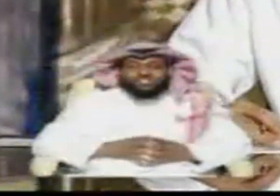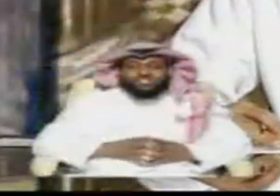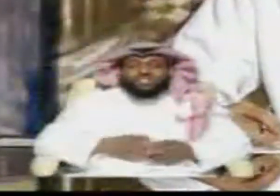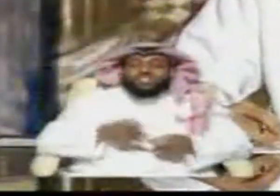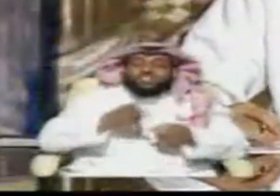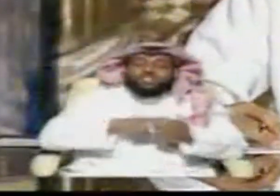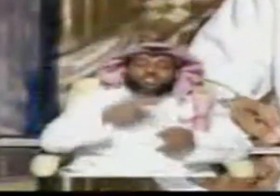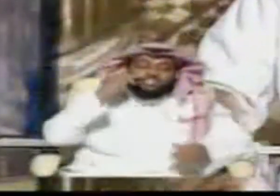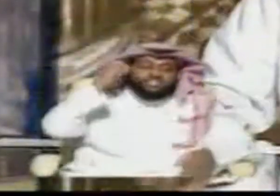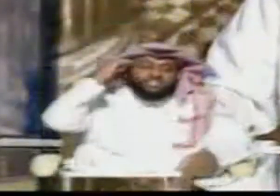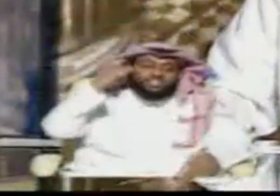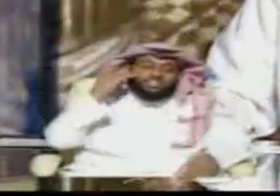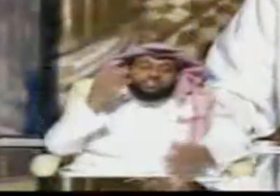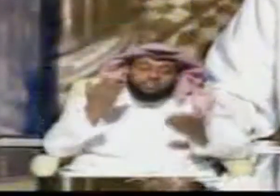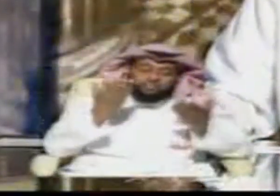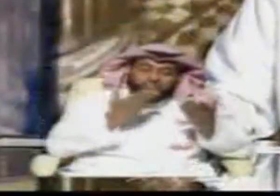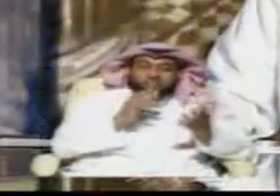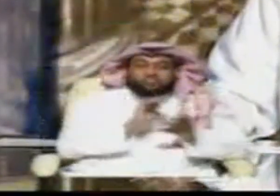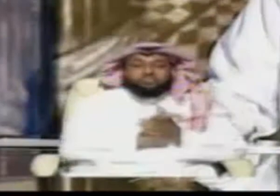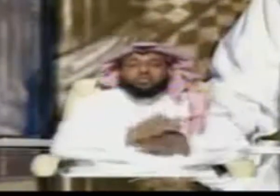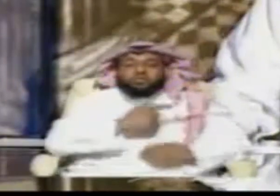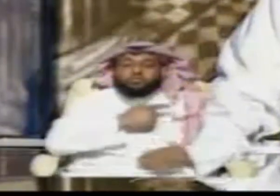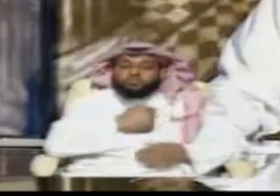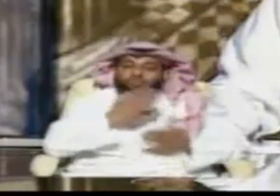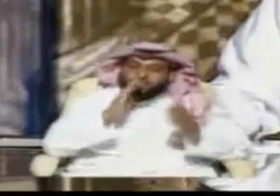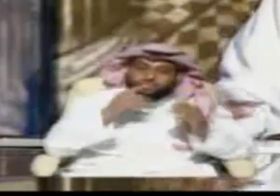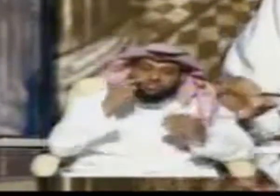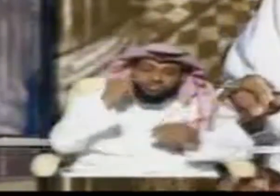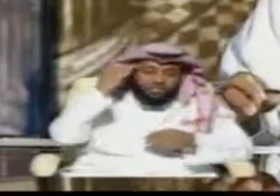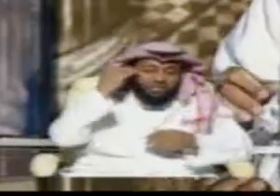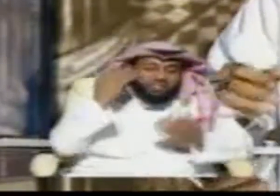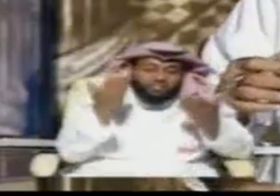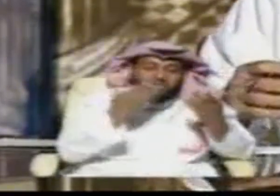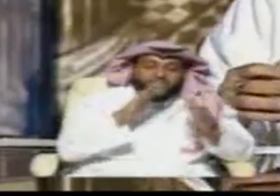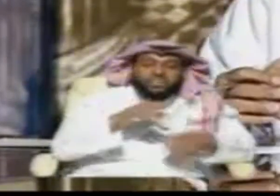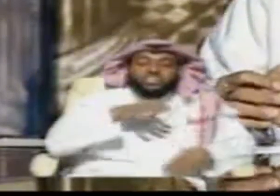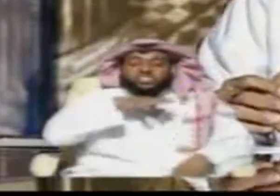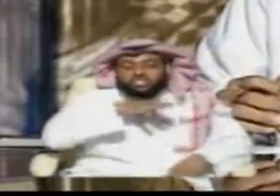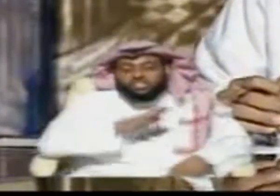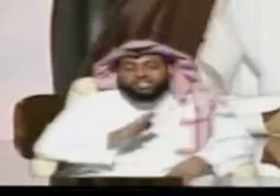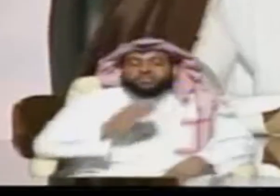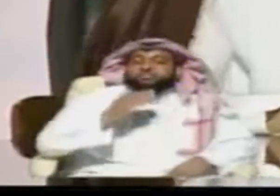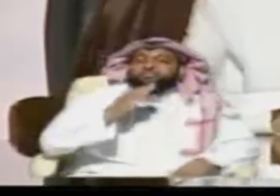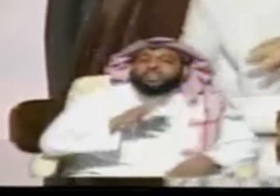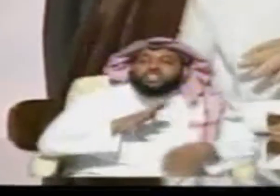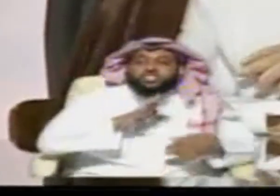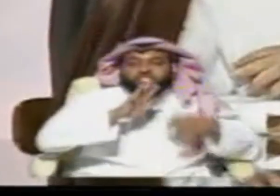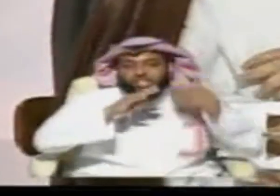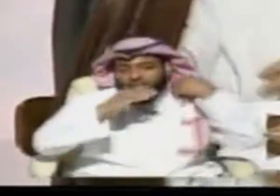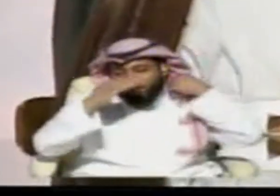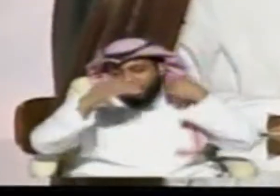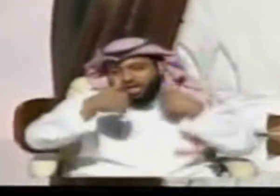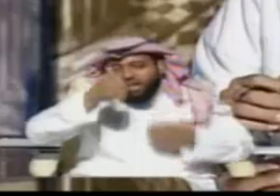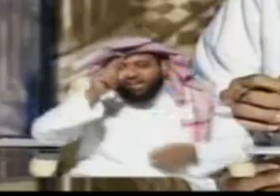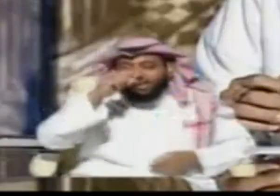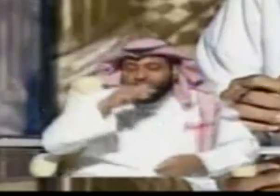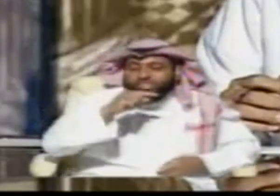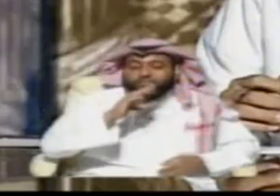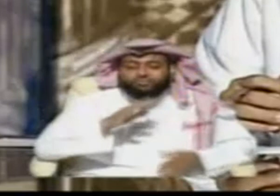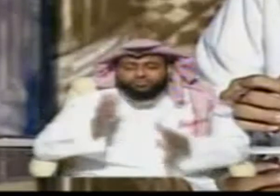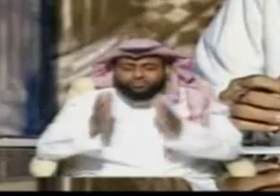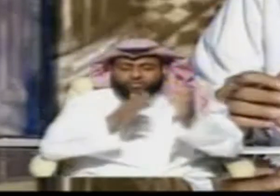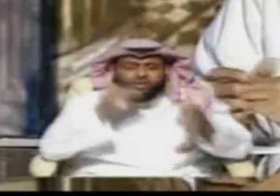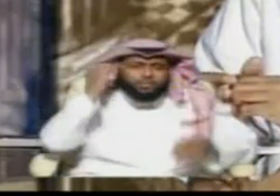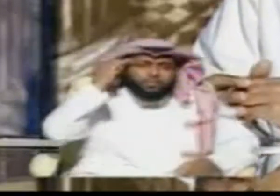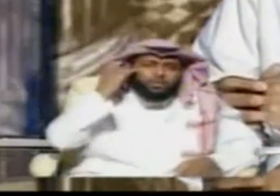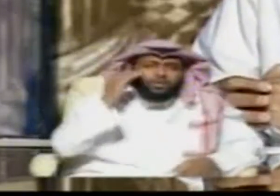مرحبا بكم أيها الإخوة والأخوات، وباسمكم نرحب بضيفنا الكريم فضيلة الشيخ الدكتور خالد، حياك الله. أهلا وسهلا. الأخت أم عمر تقول إذا